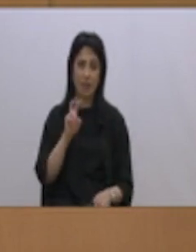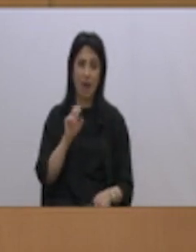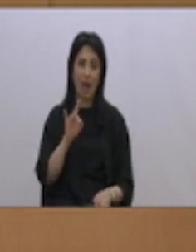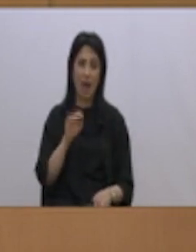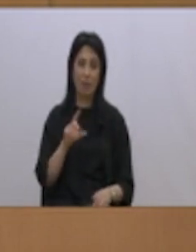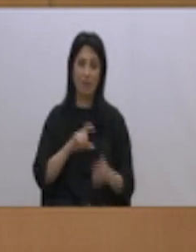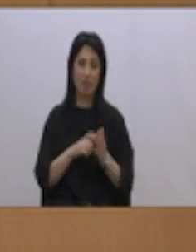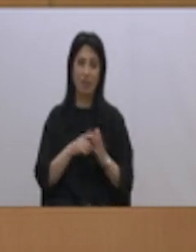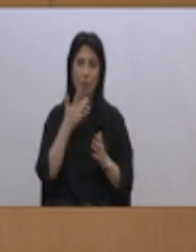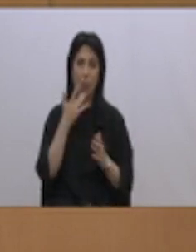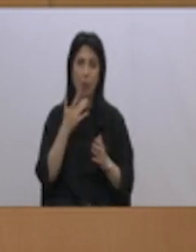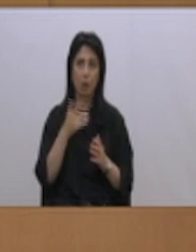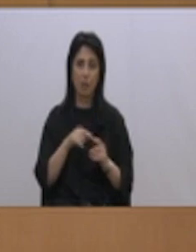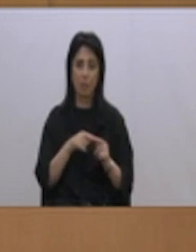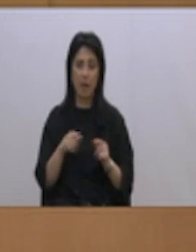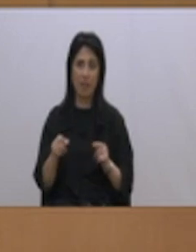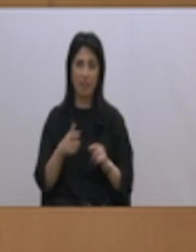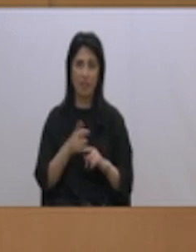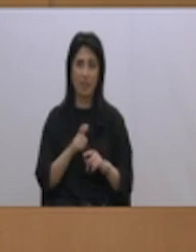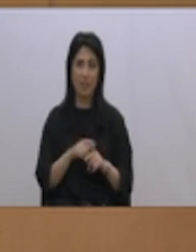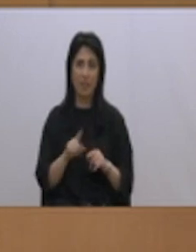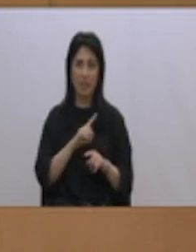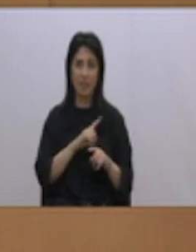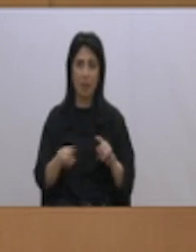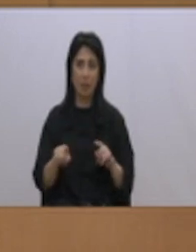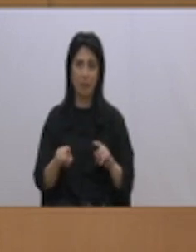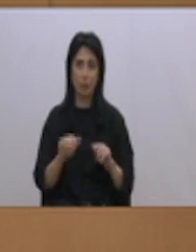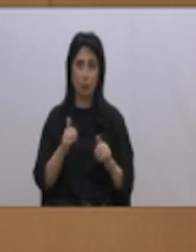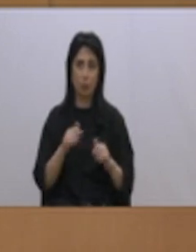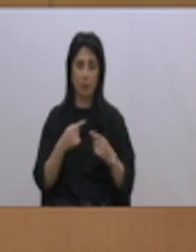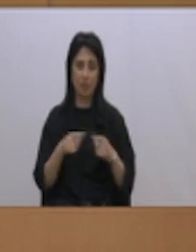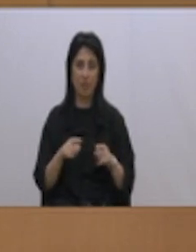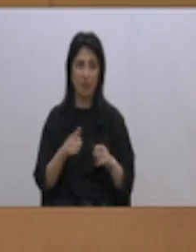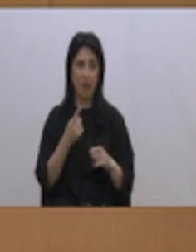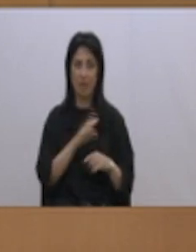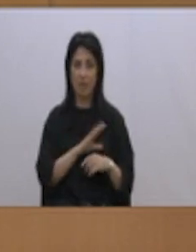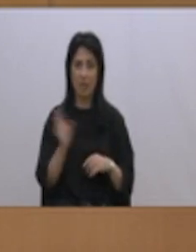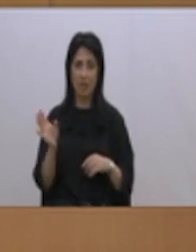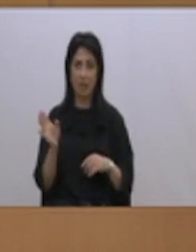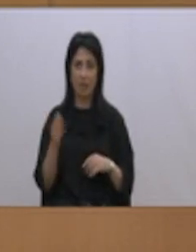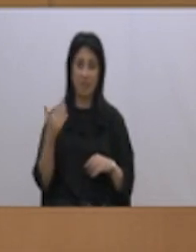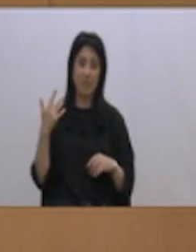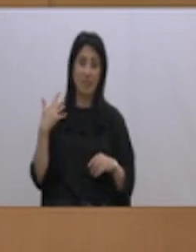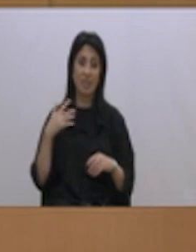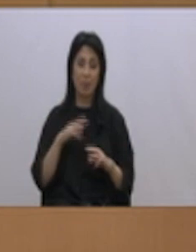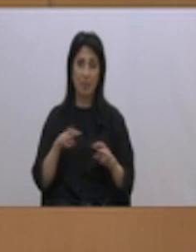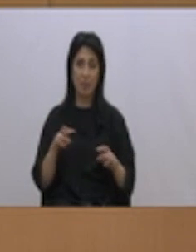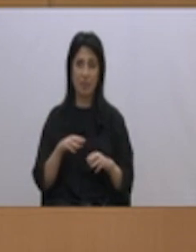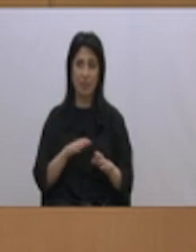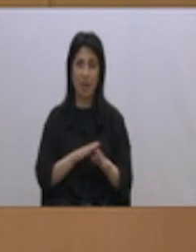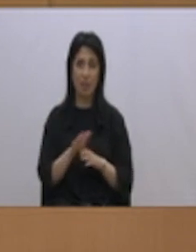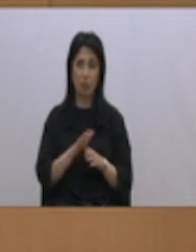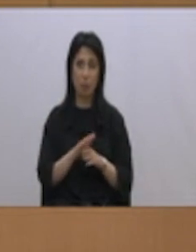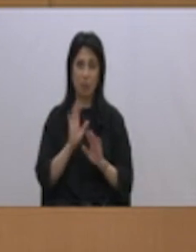ღარიბაშვილის კაბინეტის პოლიტიკის ფარგლებში ძალიან სწრაფად, როგორც სხვა არც ერთი წინამორბედი,